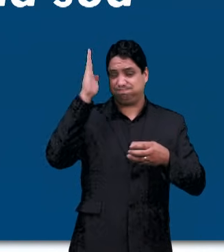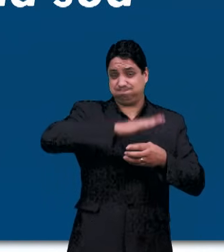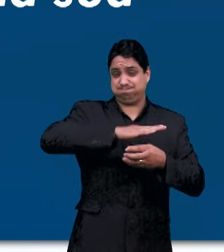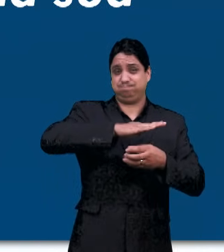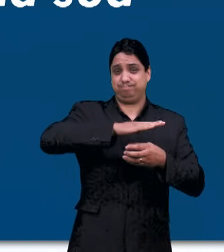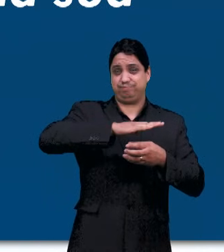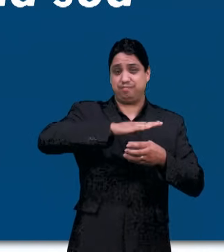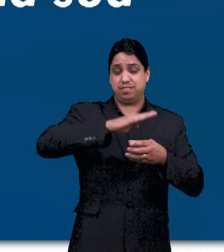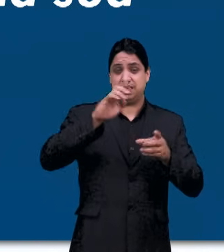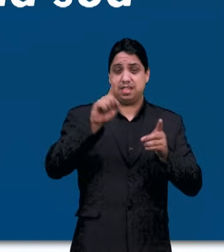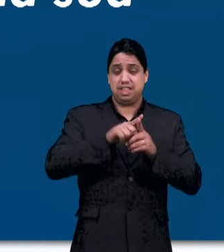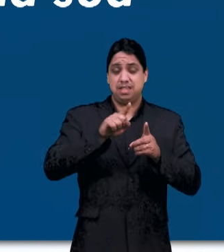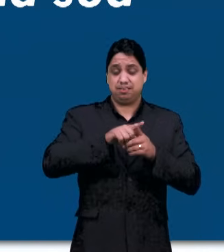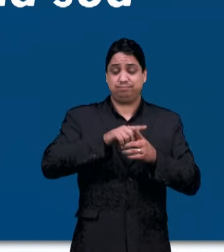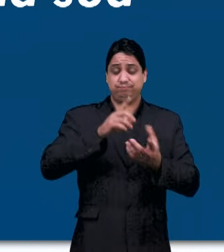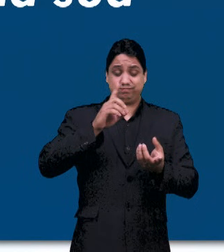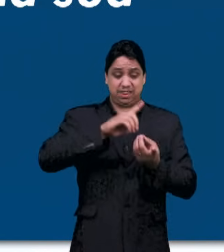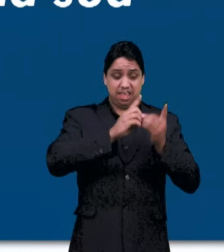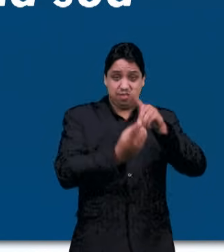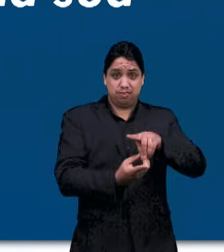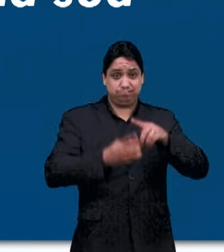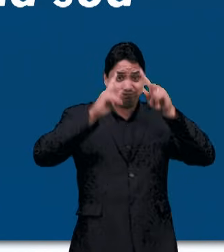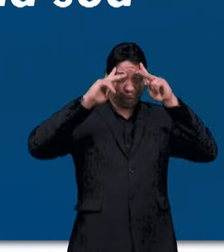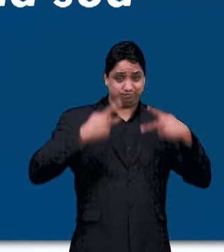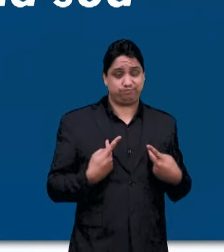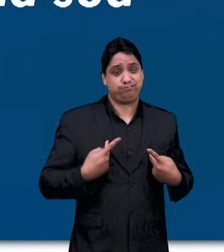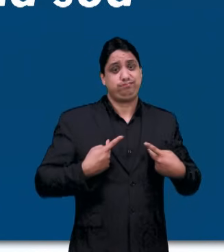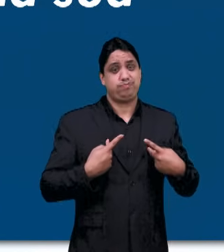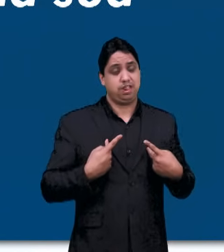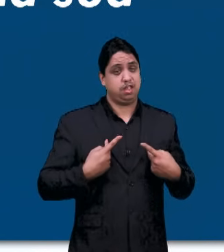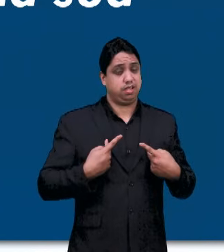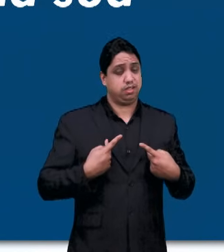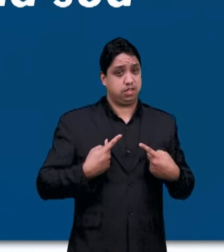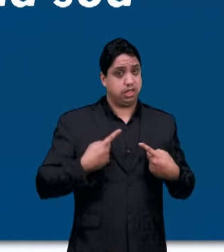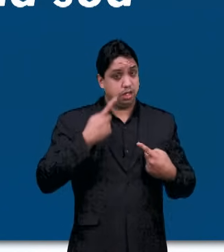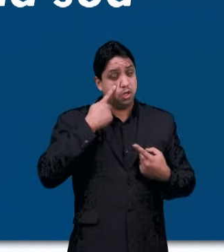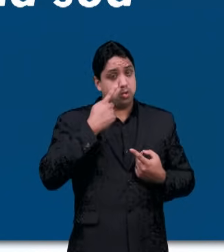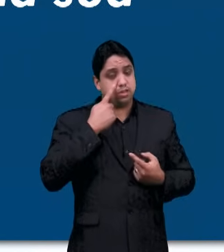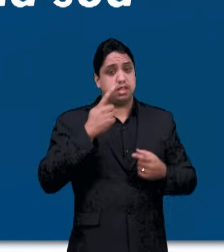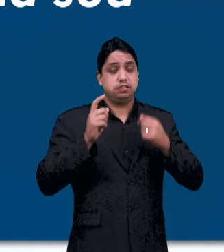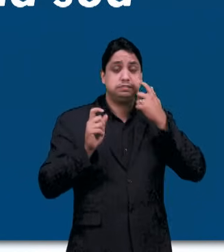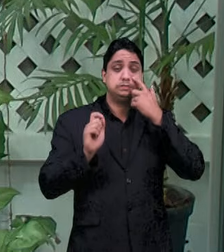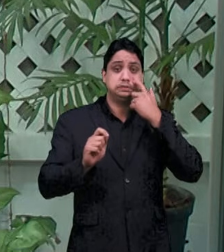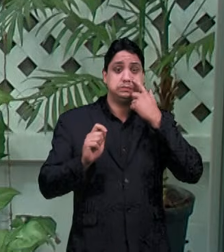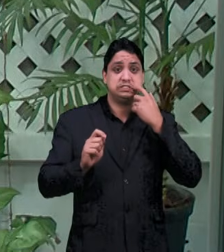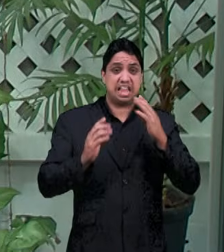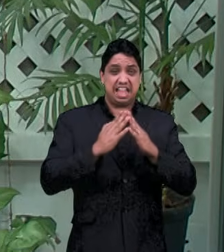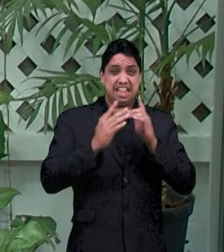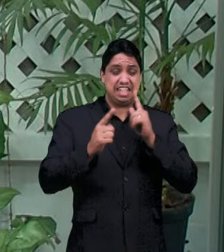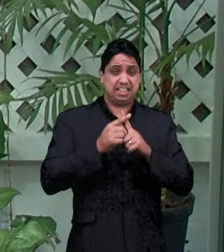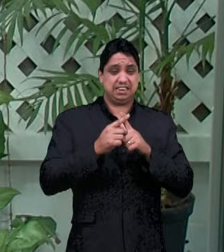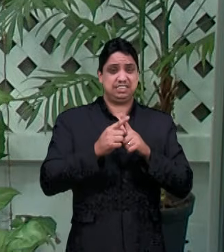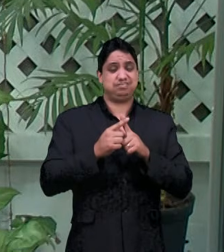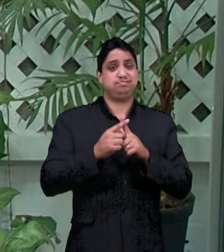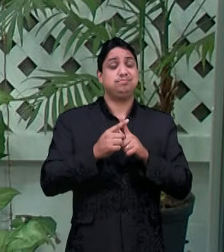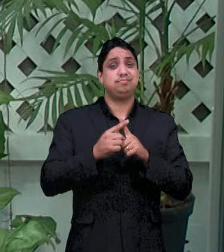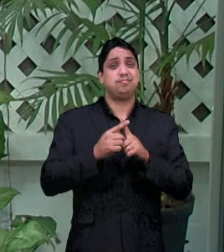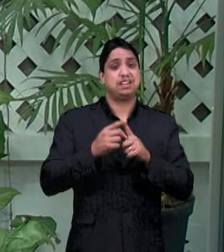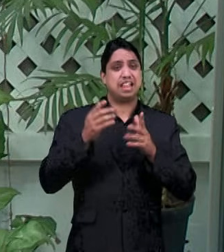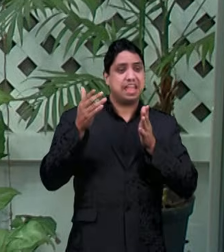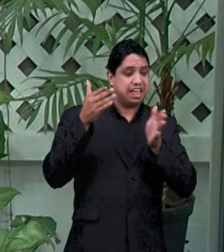et de sa prostitution. Voyez, mes frères et sœurs, quel contraste. Cette femme, cette église